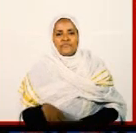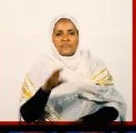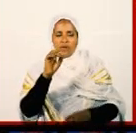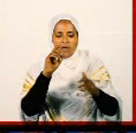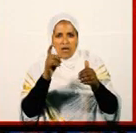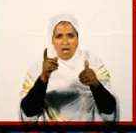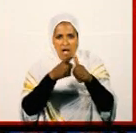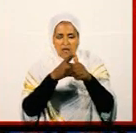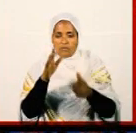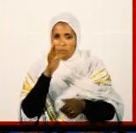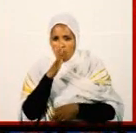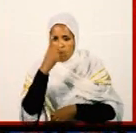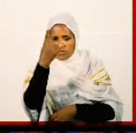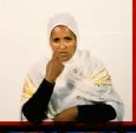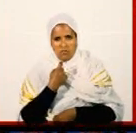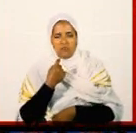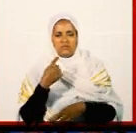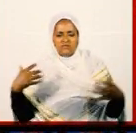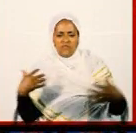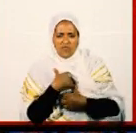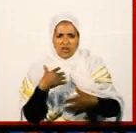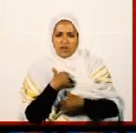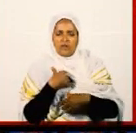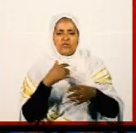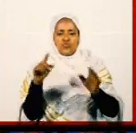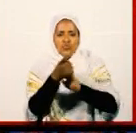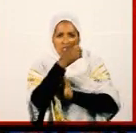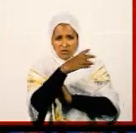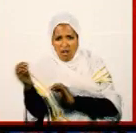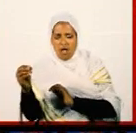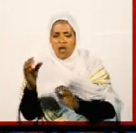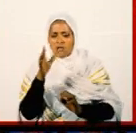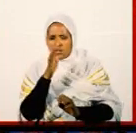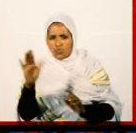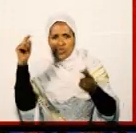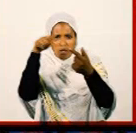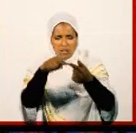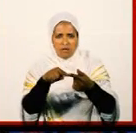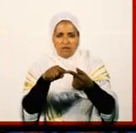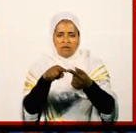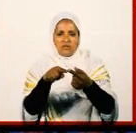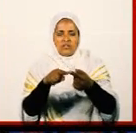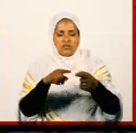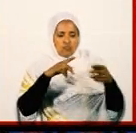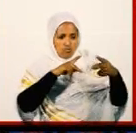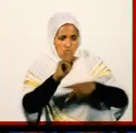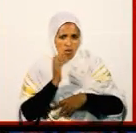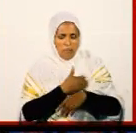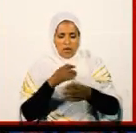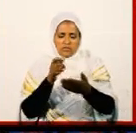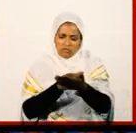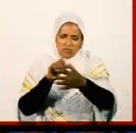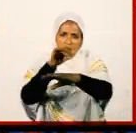ነው። የአንድ እናታችን ስጋት የሆነና እናታችን ወደዚህ ወደ ዝግጅት